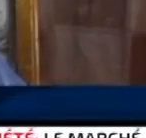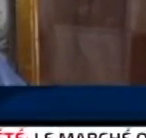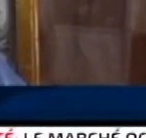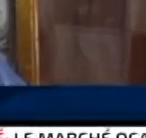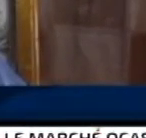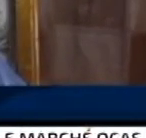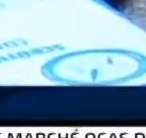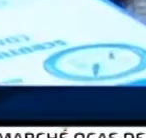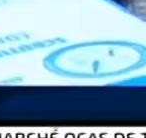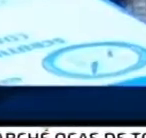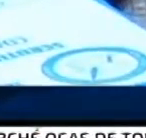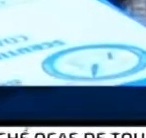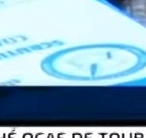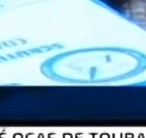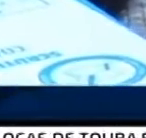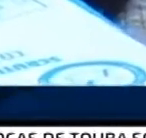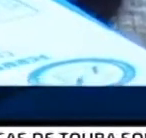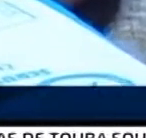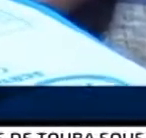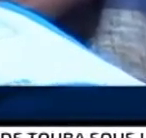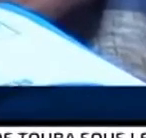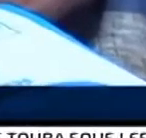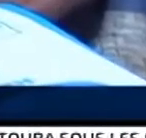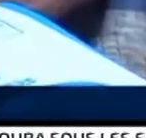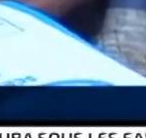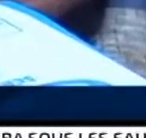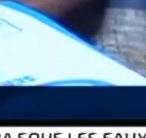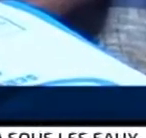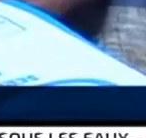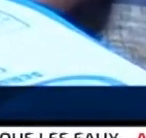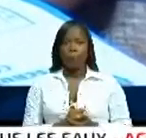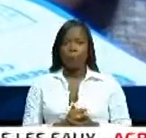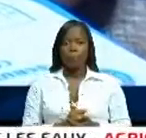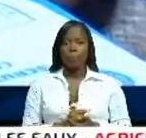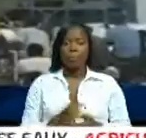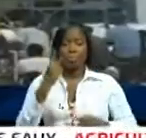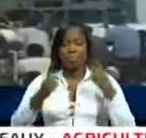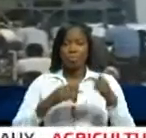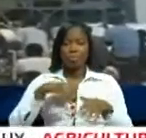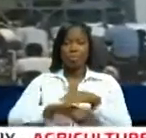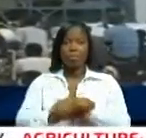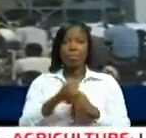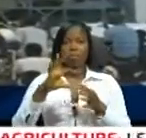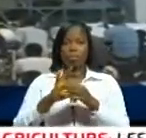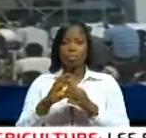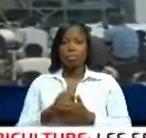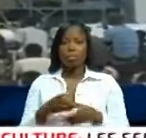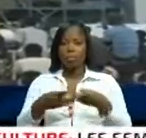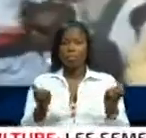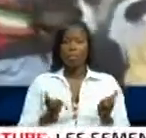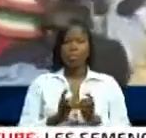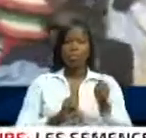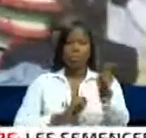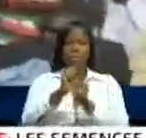pour niveau des départements font donc le parcours à l'intérieur des appartements qui le concerne ça se passe très bien